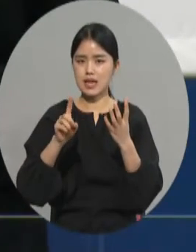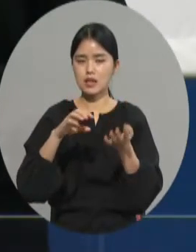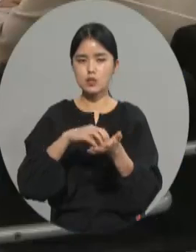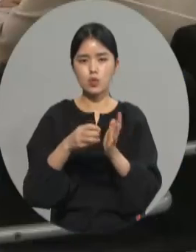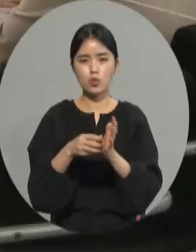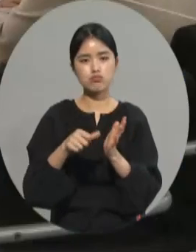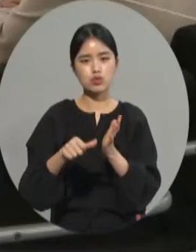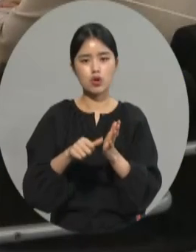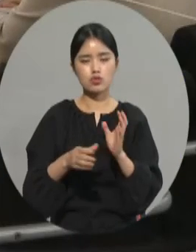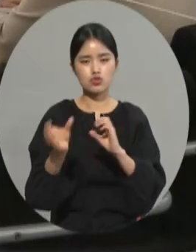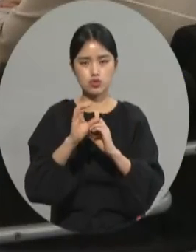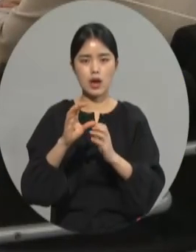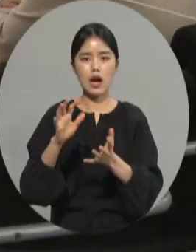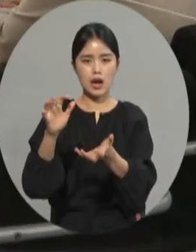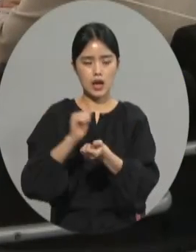공급될 예정이라고 밝혔습니다